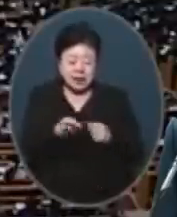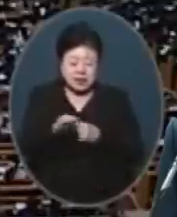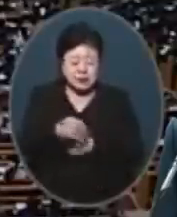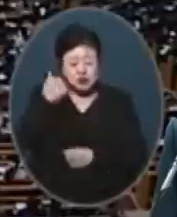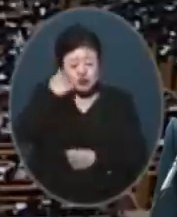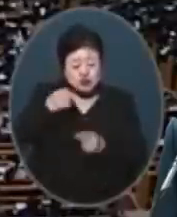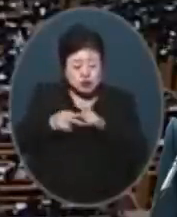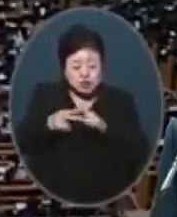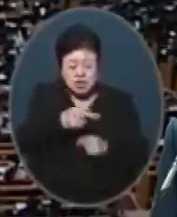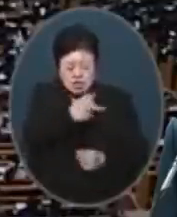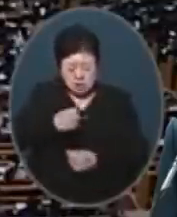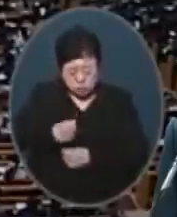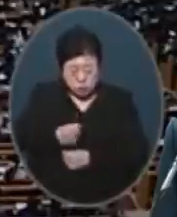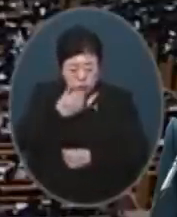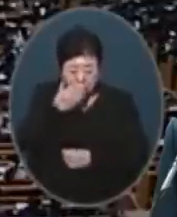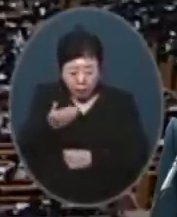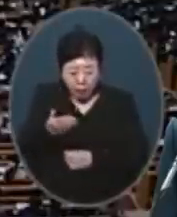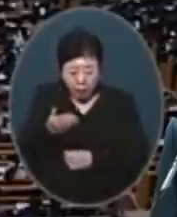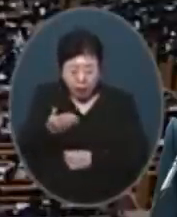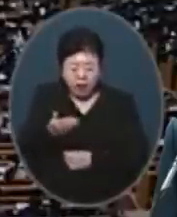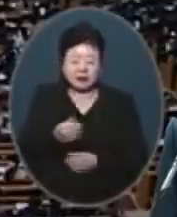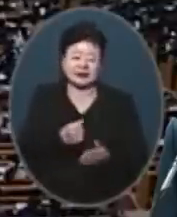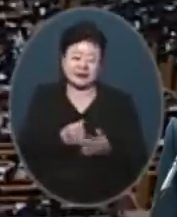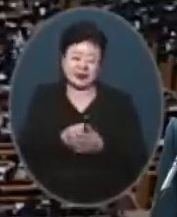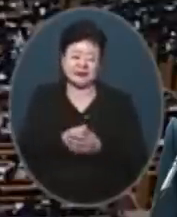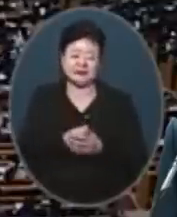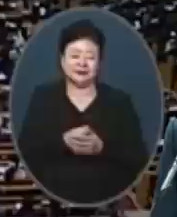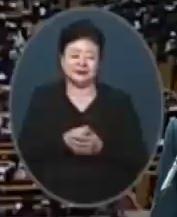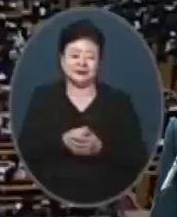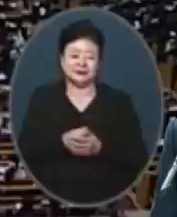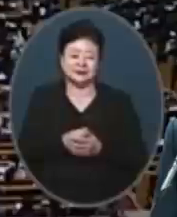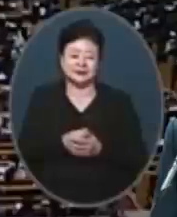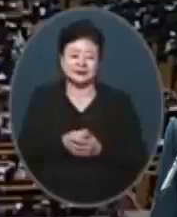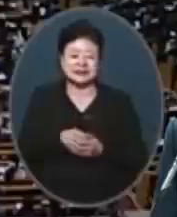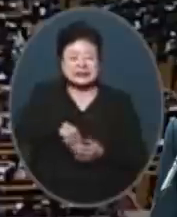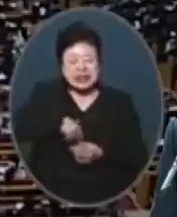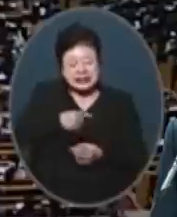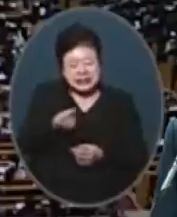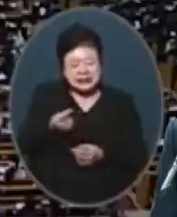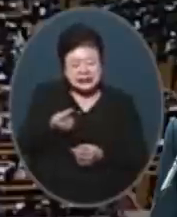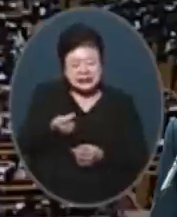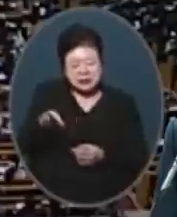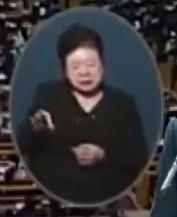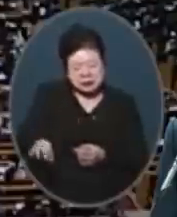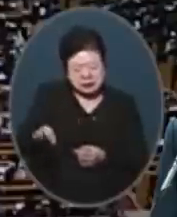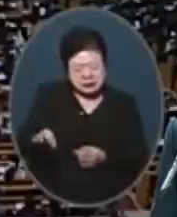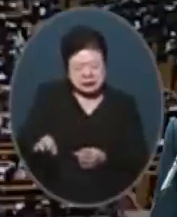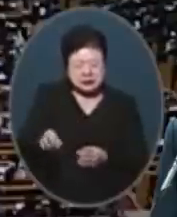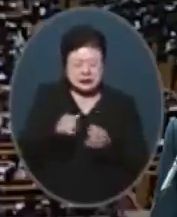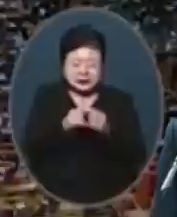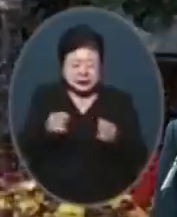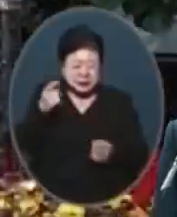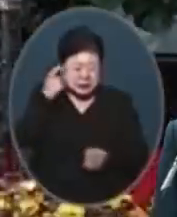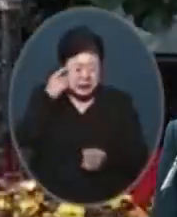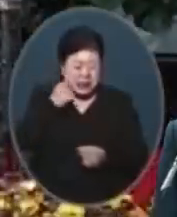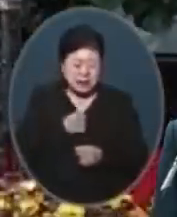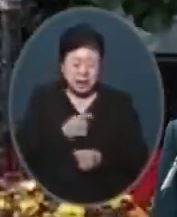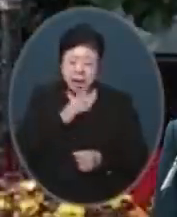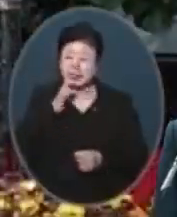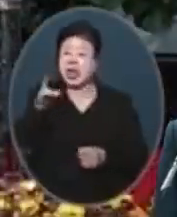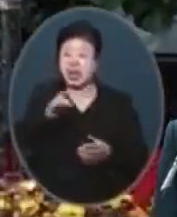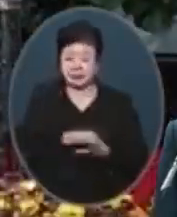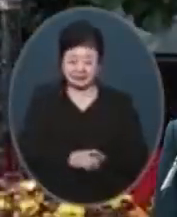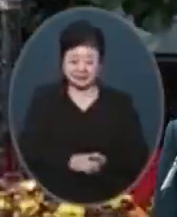누구든지 큰 용사입니다. 그러므로 이 이상 자기 자신을 보잘것없는 자로 생각해서는 안